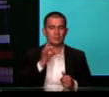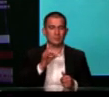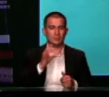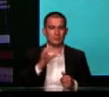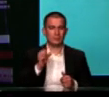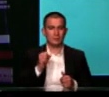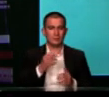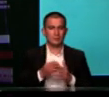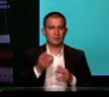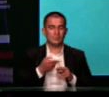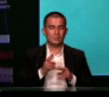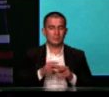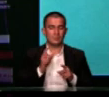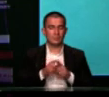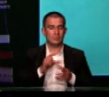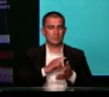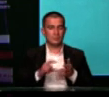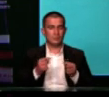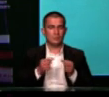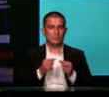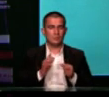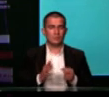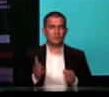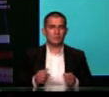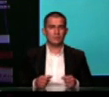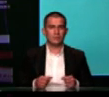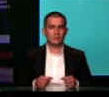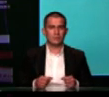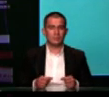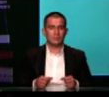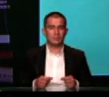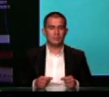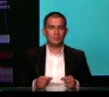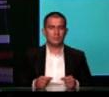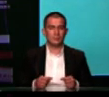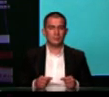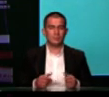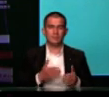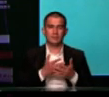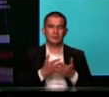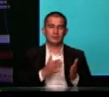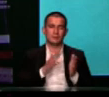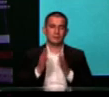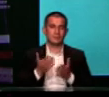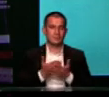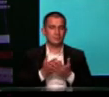RSI matniga teng bo'ladi. Keyingi misolimizni ko'rib